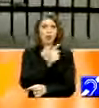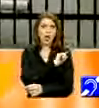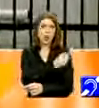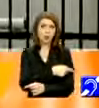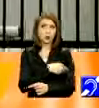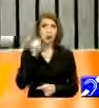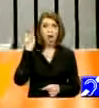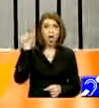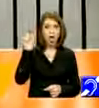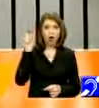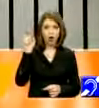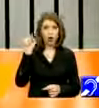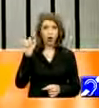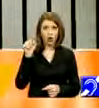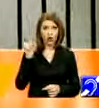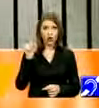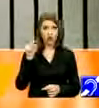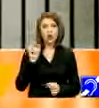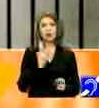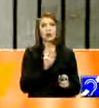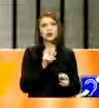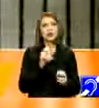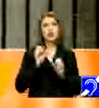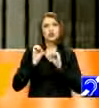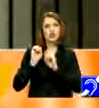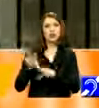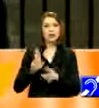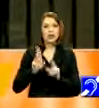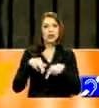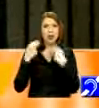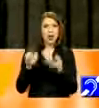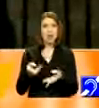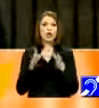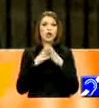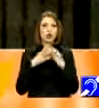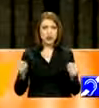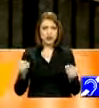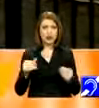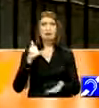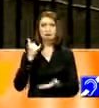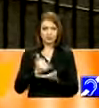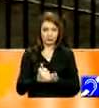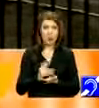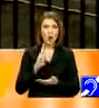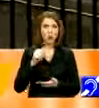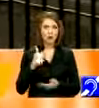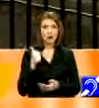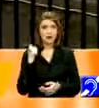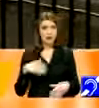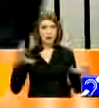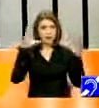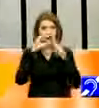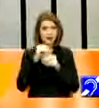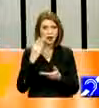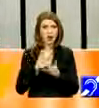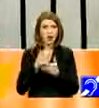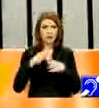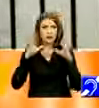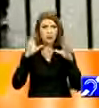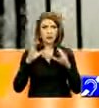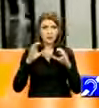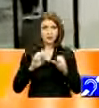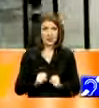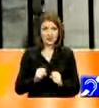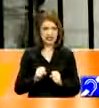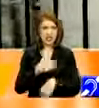acolo să recurgă la extrădarea Elenei Udrea în țara noastră. Într-adevăr, Elena Udrea seară a fost prinsă